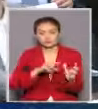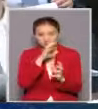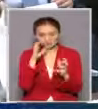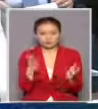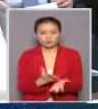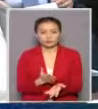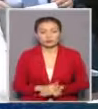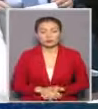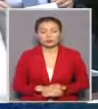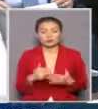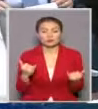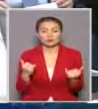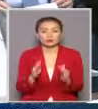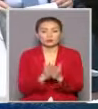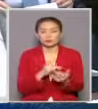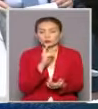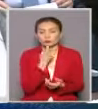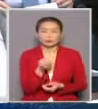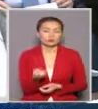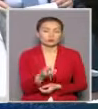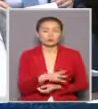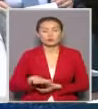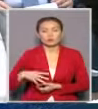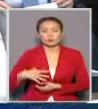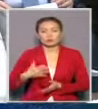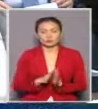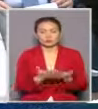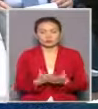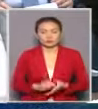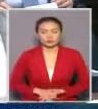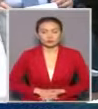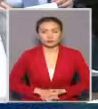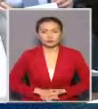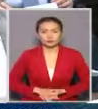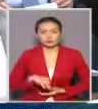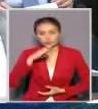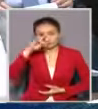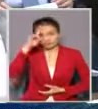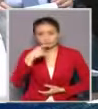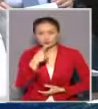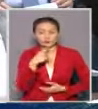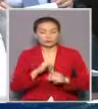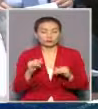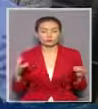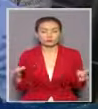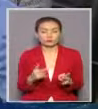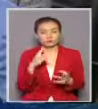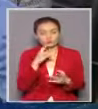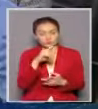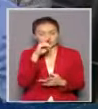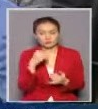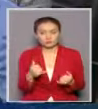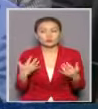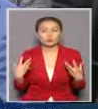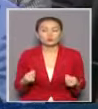современных, да? Современные намного сложнее даже, чем старые учебники. Намного сложнее. Потому что их понять практически невозможно. На